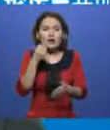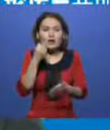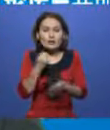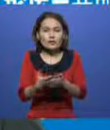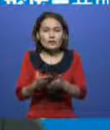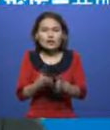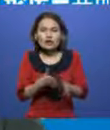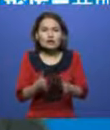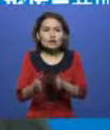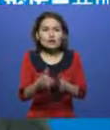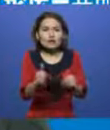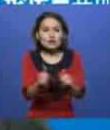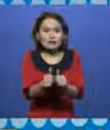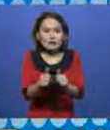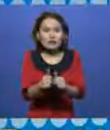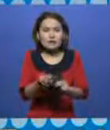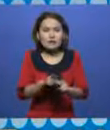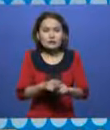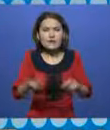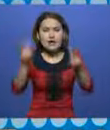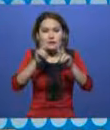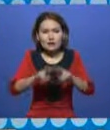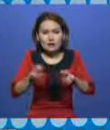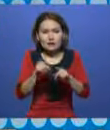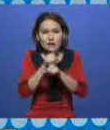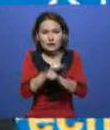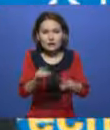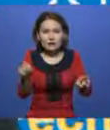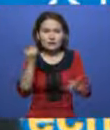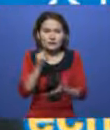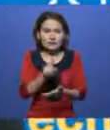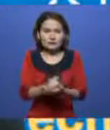яғни осыны зерттеу және соны ары қарай насихаттау.